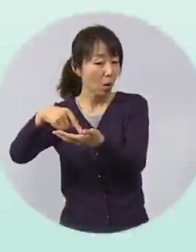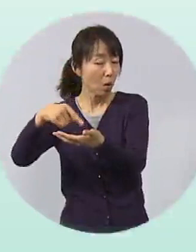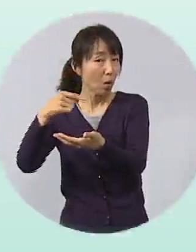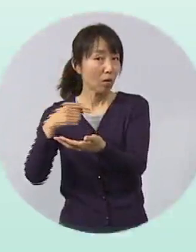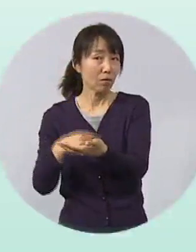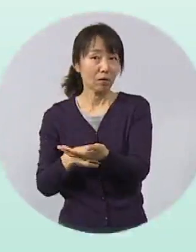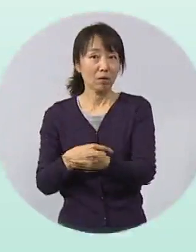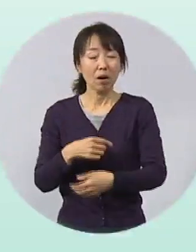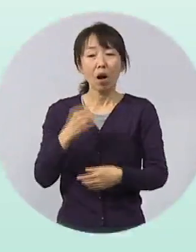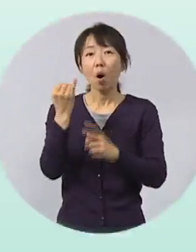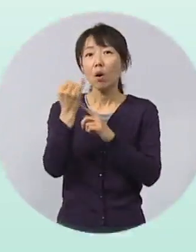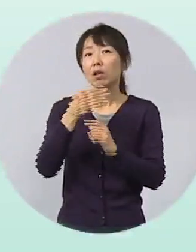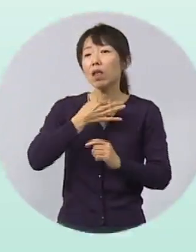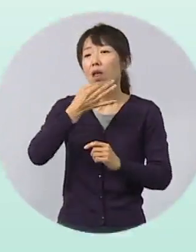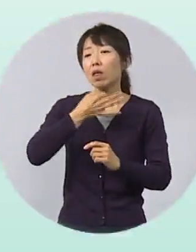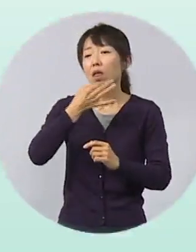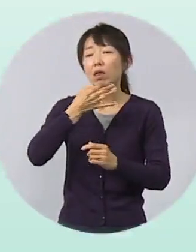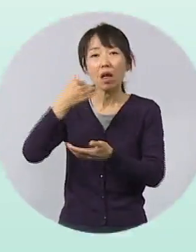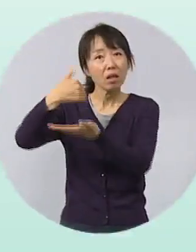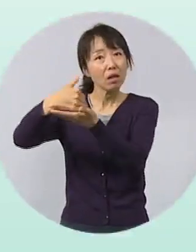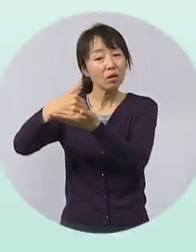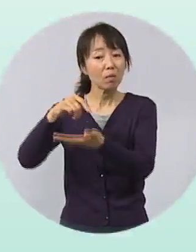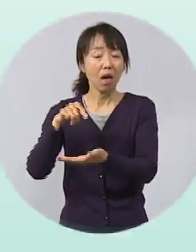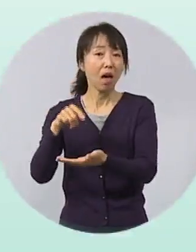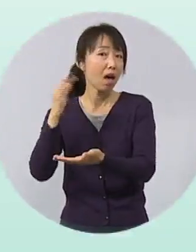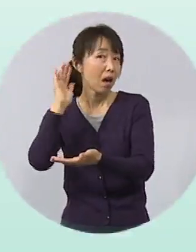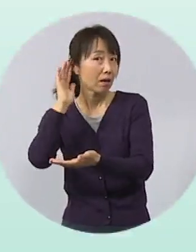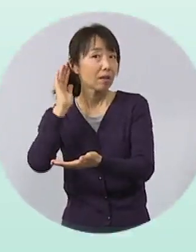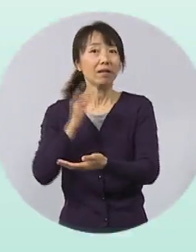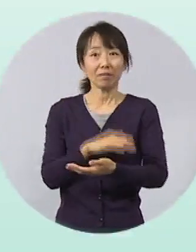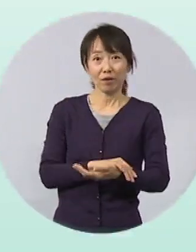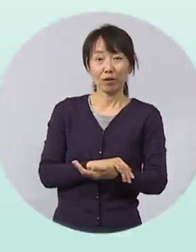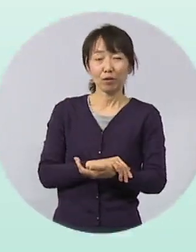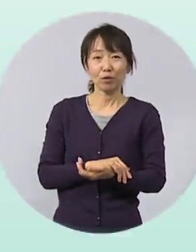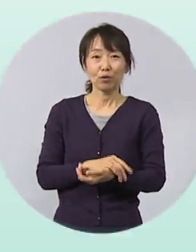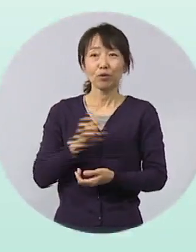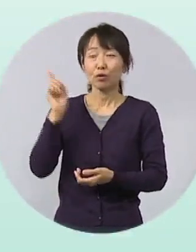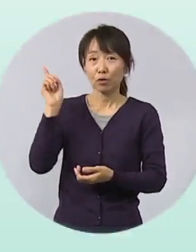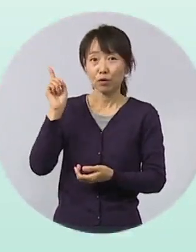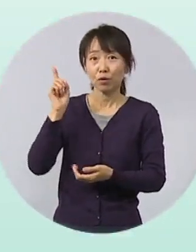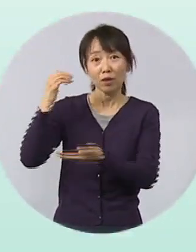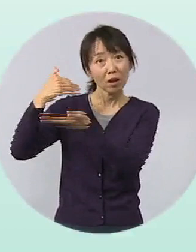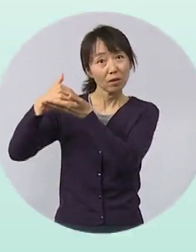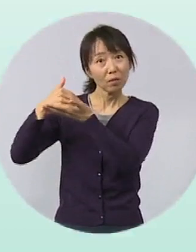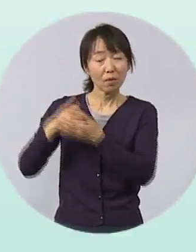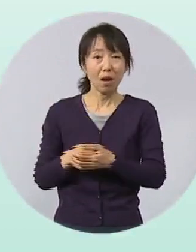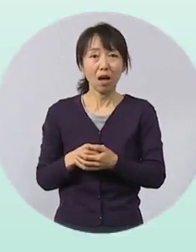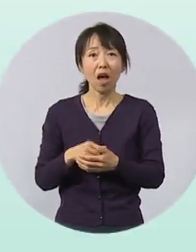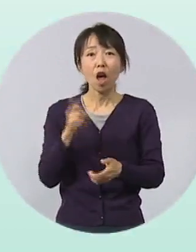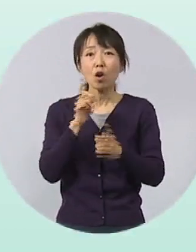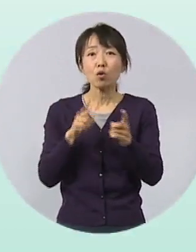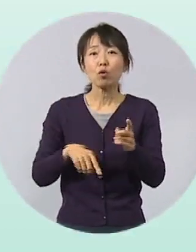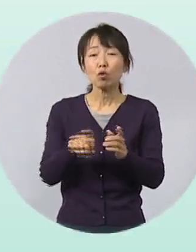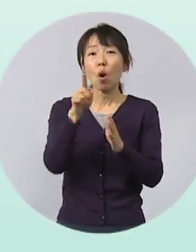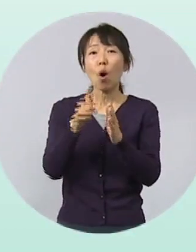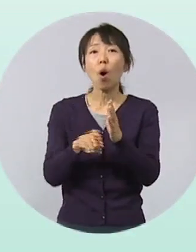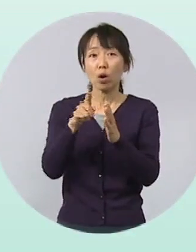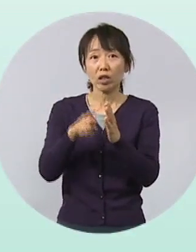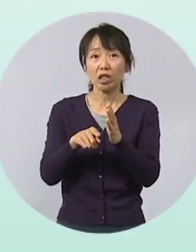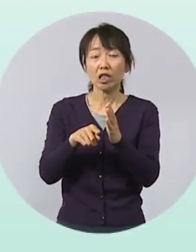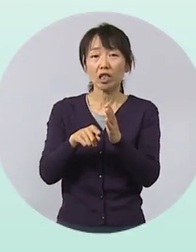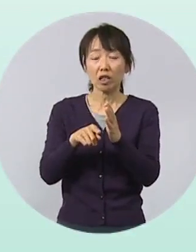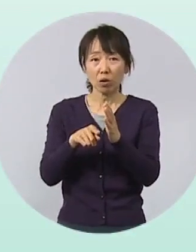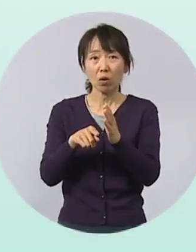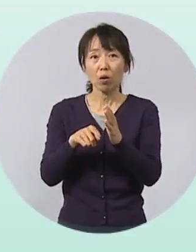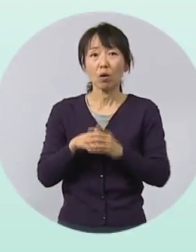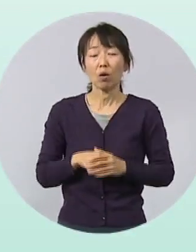絵師歌川橋本貞秀による上洛にちなむ東海道シリーズ、五条楽東海道の一つ、東海道名所